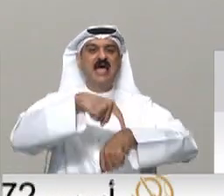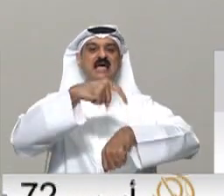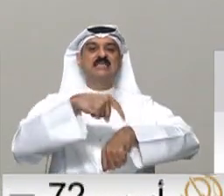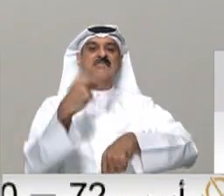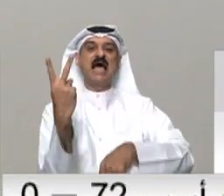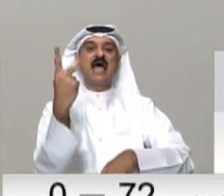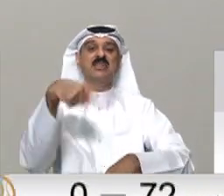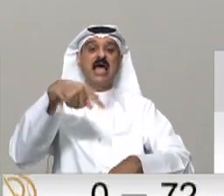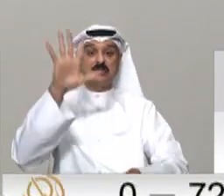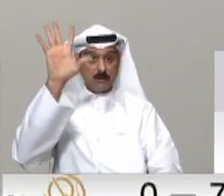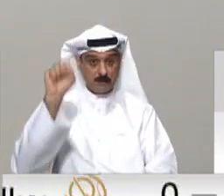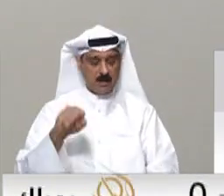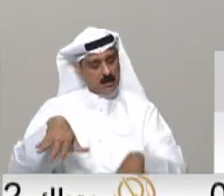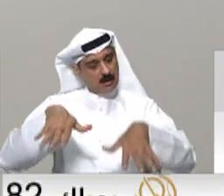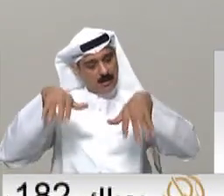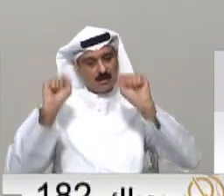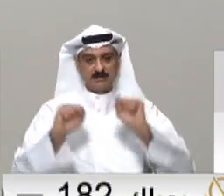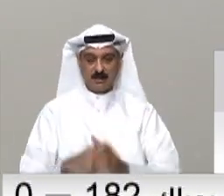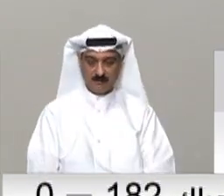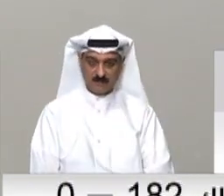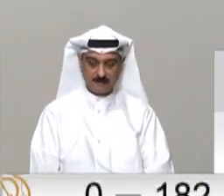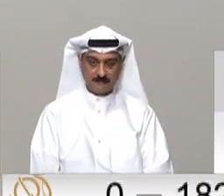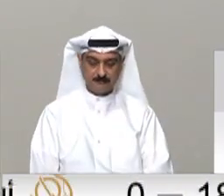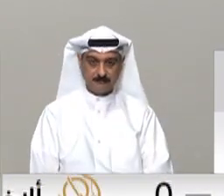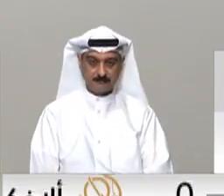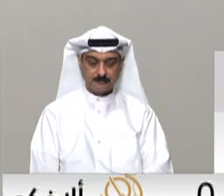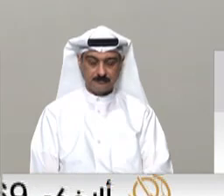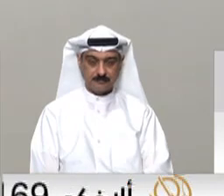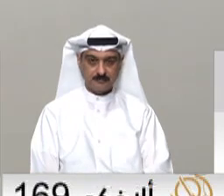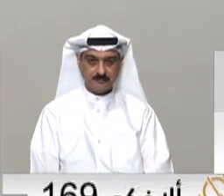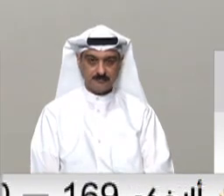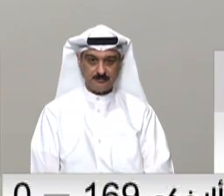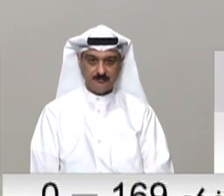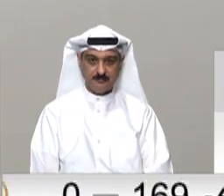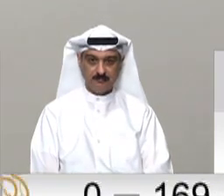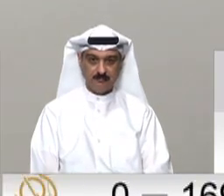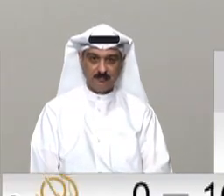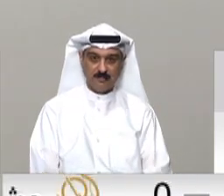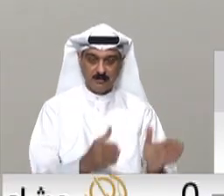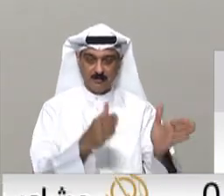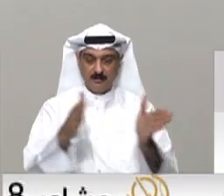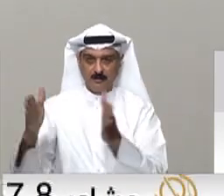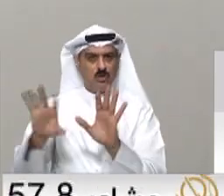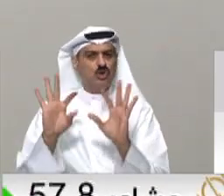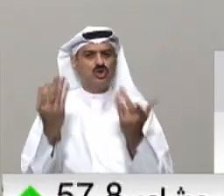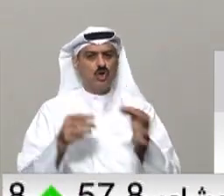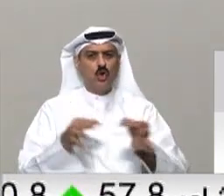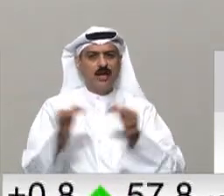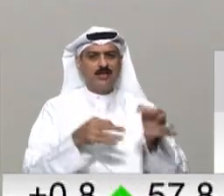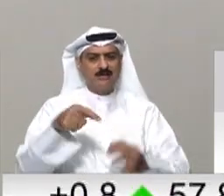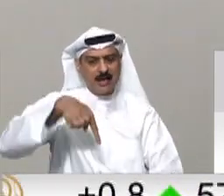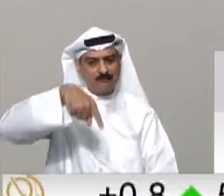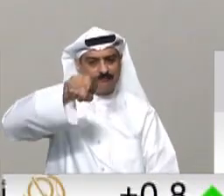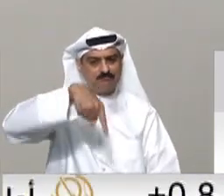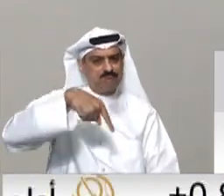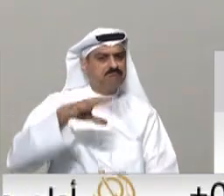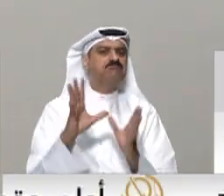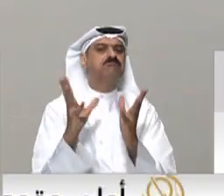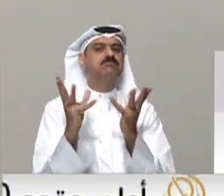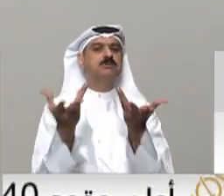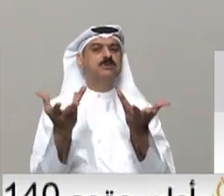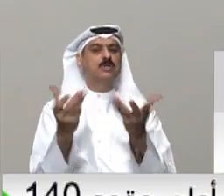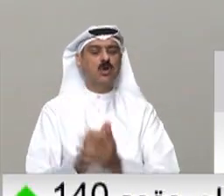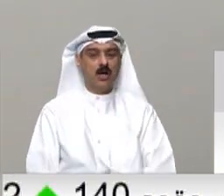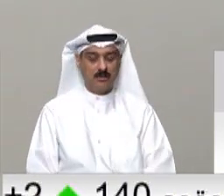يعني ما هي يعني استعداداتكم ل يعني الفتره يعني المقبله، وماذا يعني عن الاجتماع في